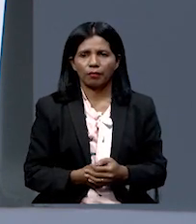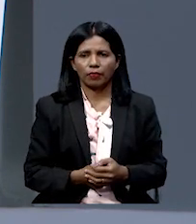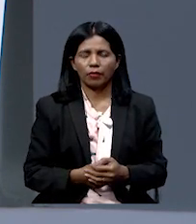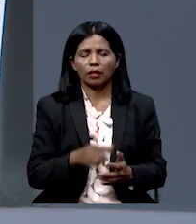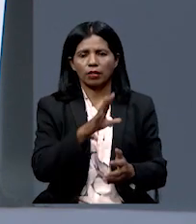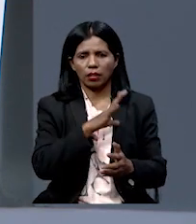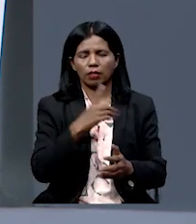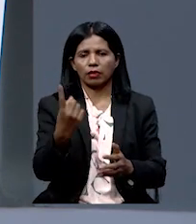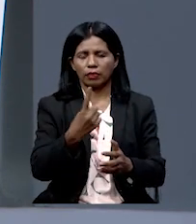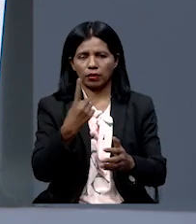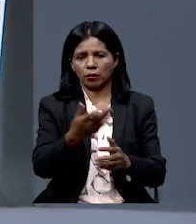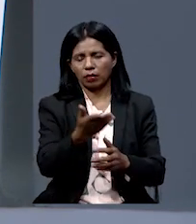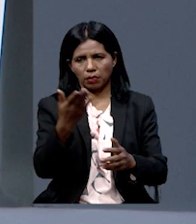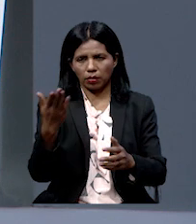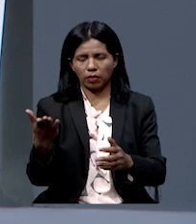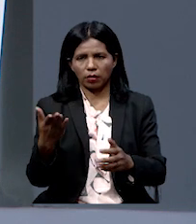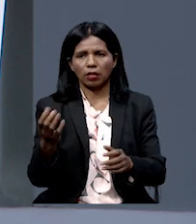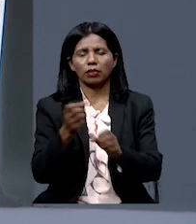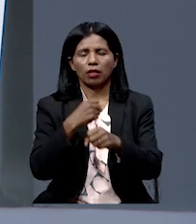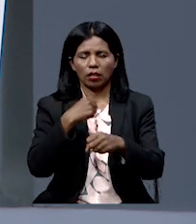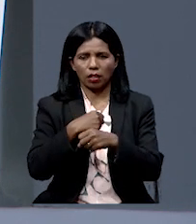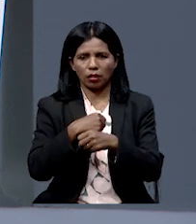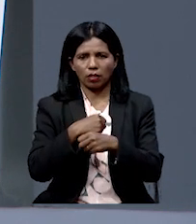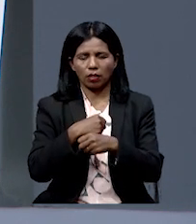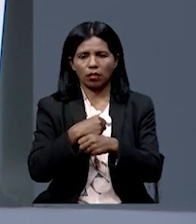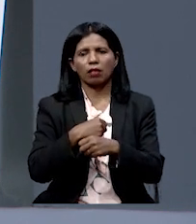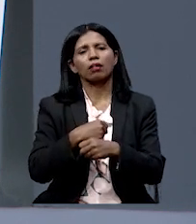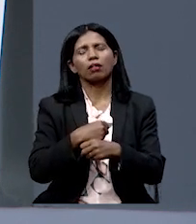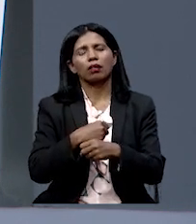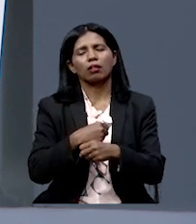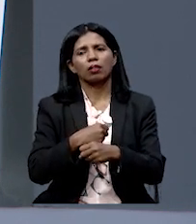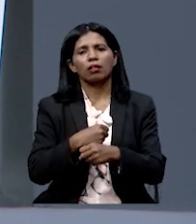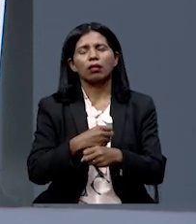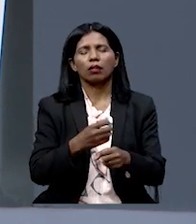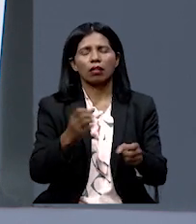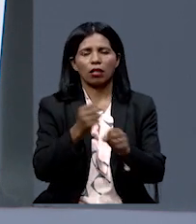sehing na fating ba ita bot sira atu